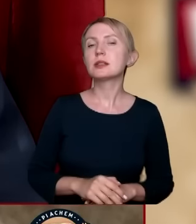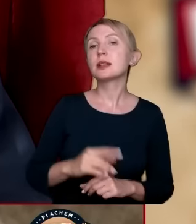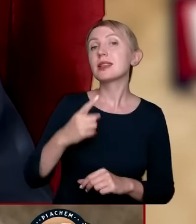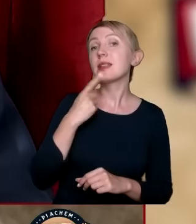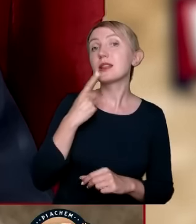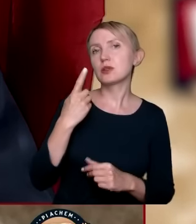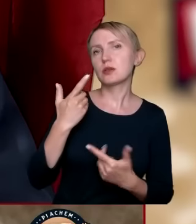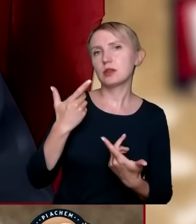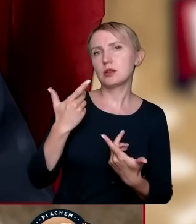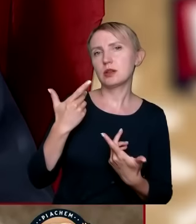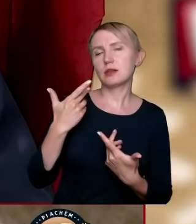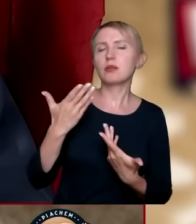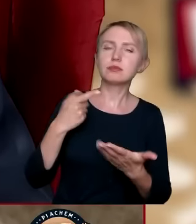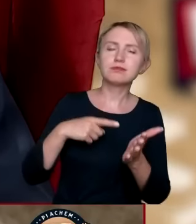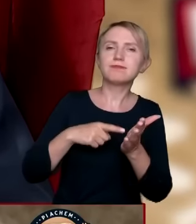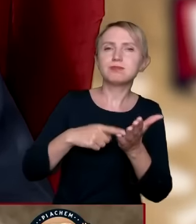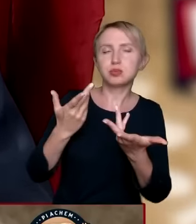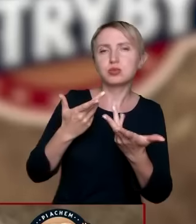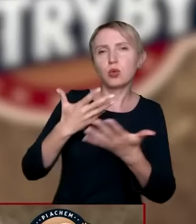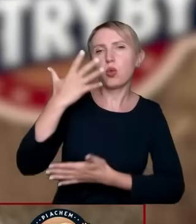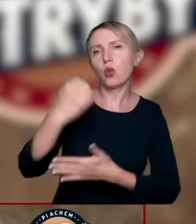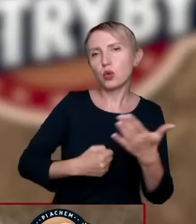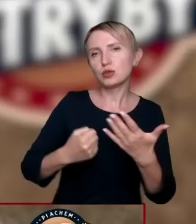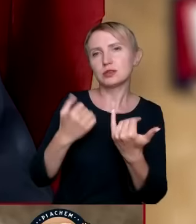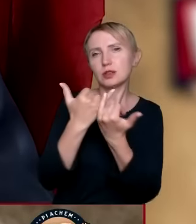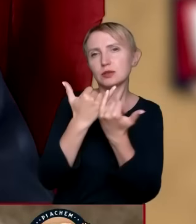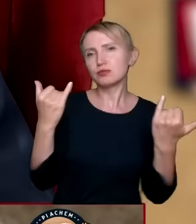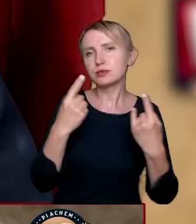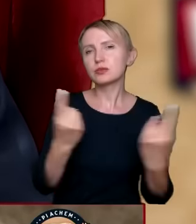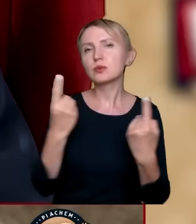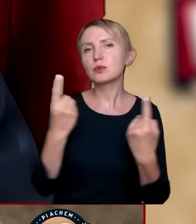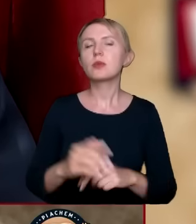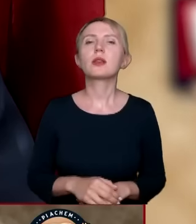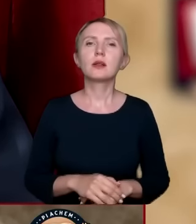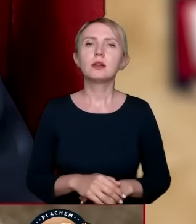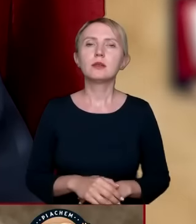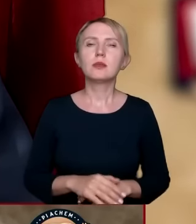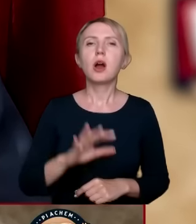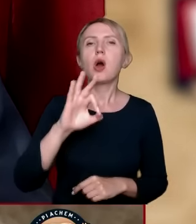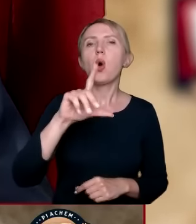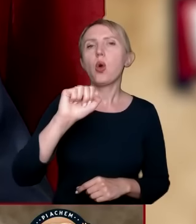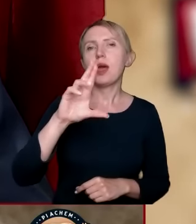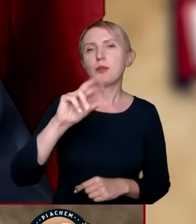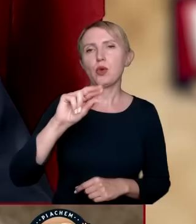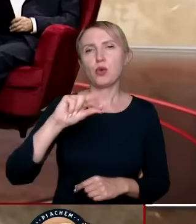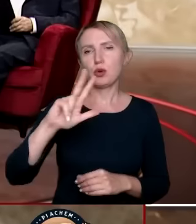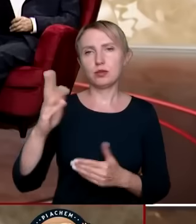używa na mecie. Rozumiem. Starsi widzowie wiedzą, co to jest meta. Ola prorok.